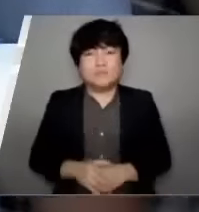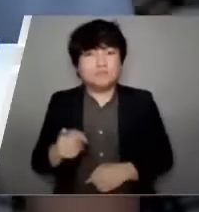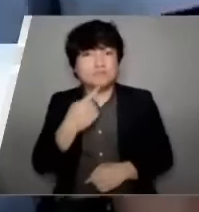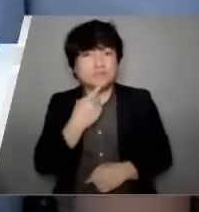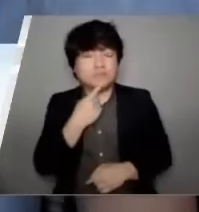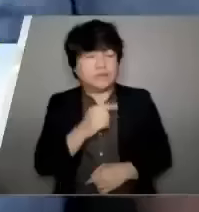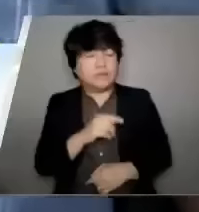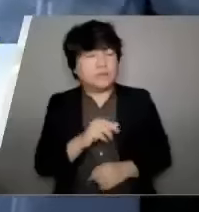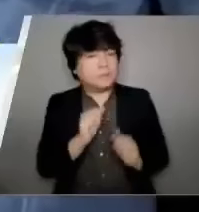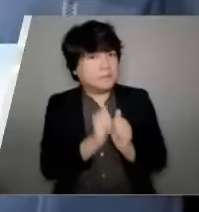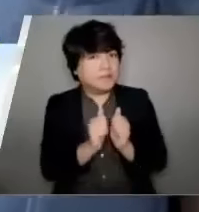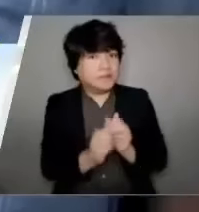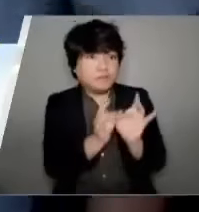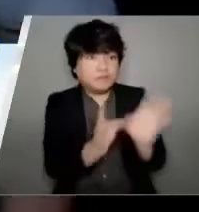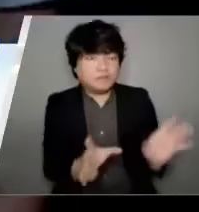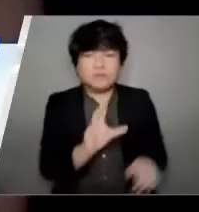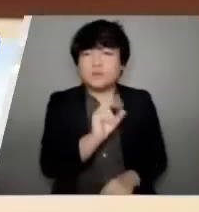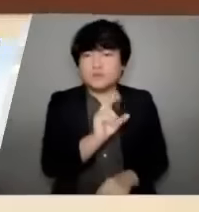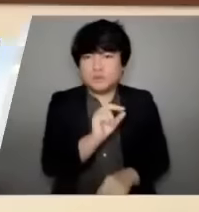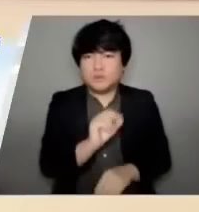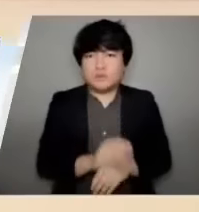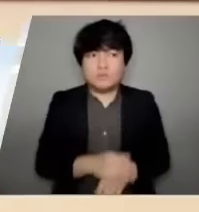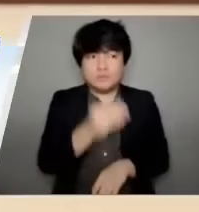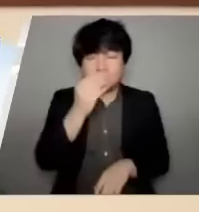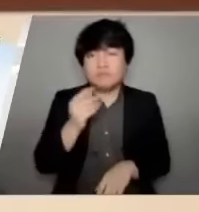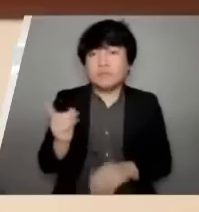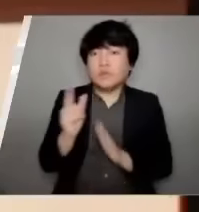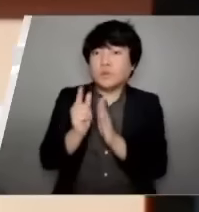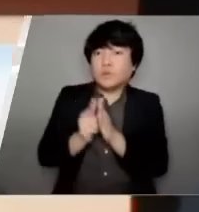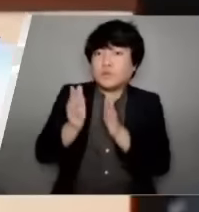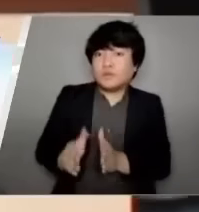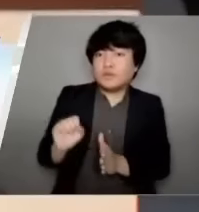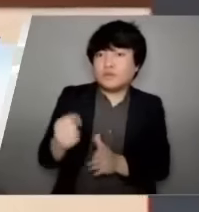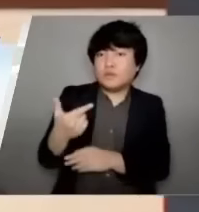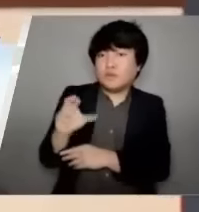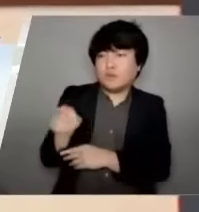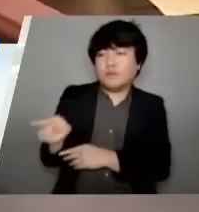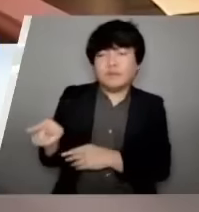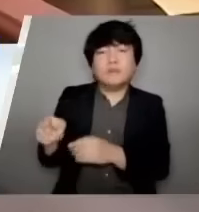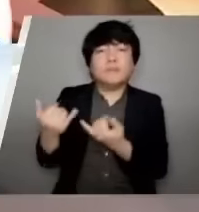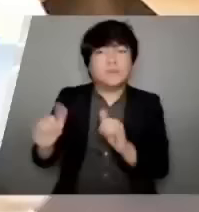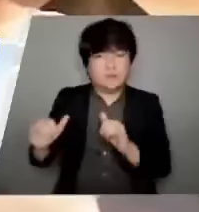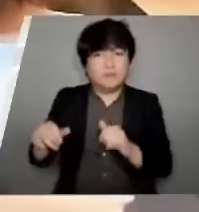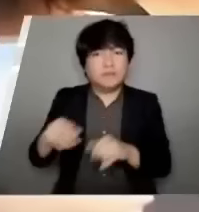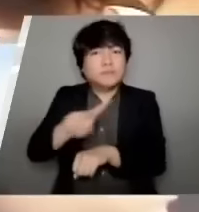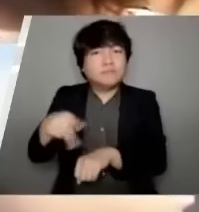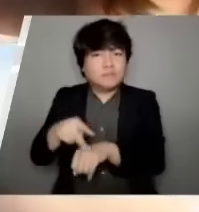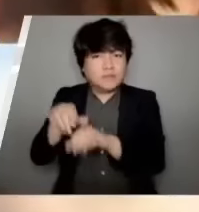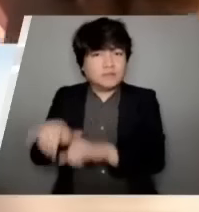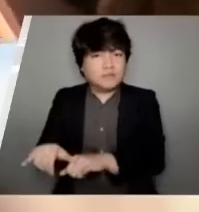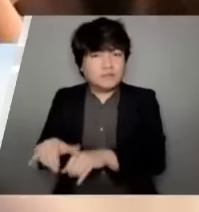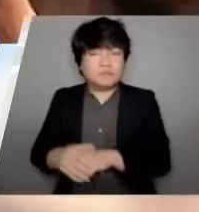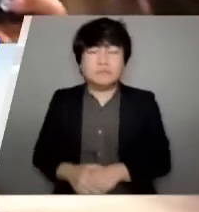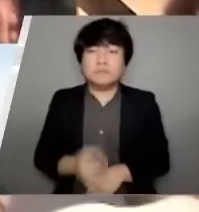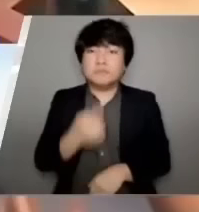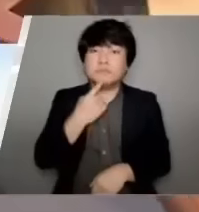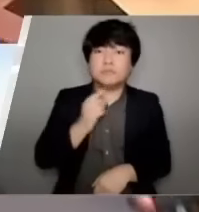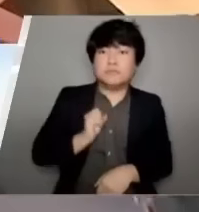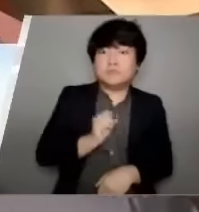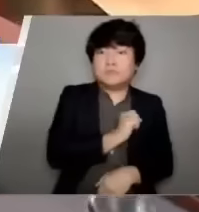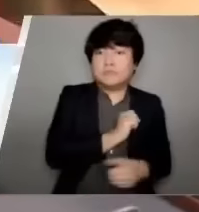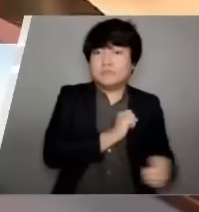Go, nasa Pilipinas pa ang kanyang kliyente. Giit ni Escudero, pwede naman daw padalhan ng Senado ng doktor si Go para tingnan ang kalusugan